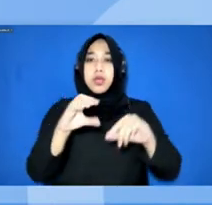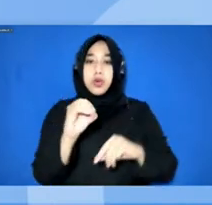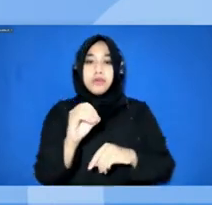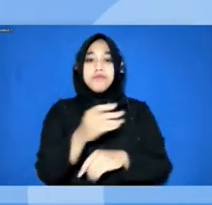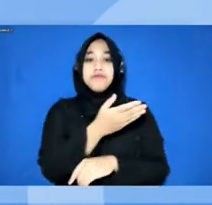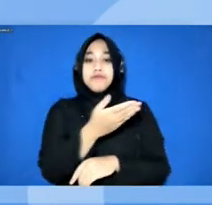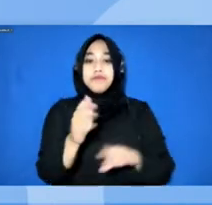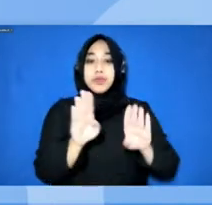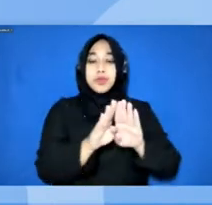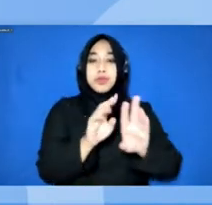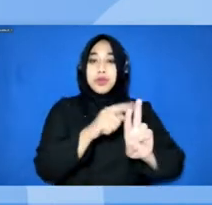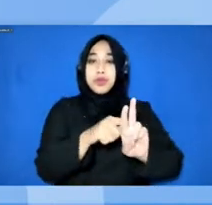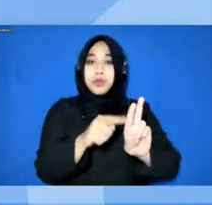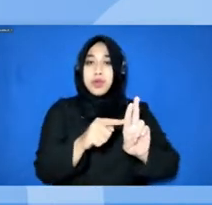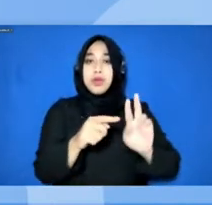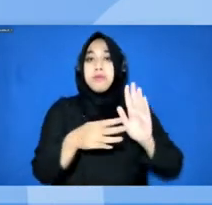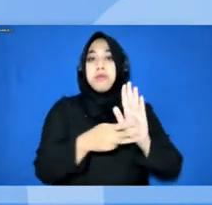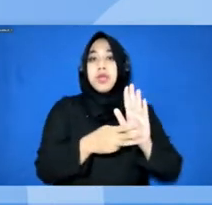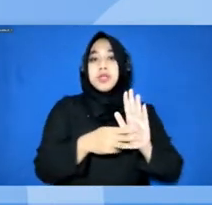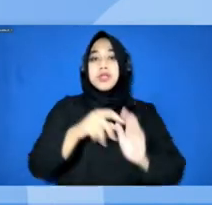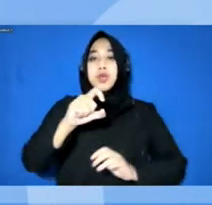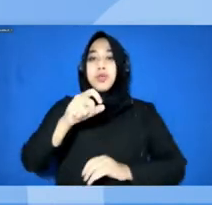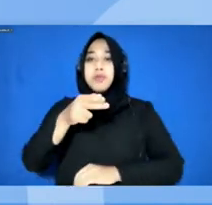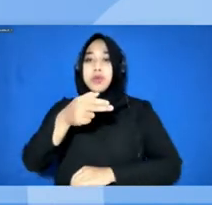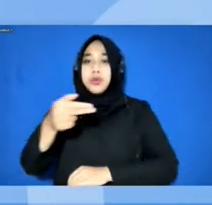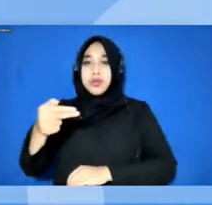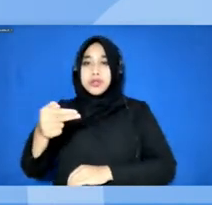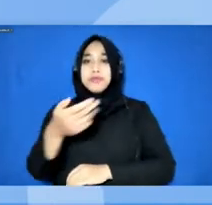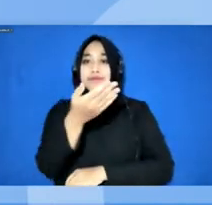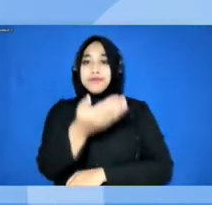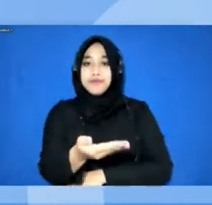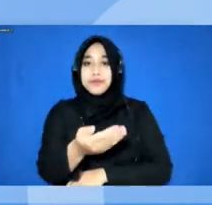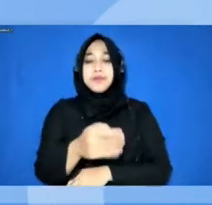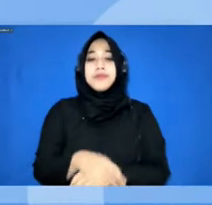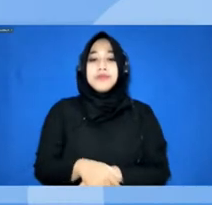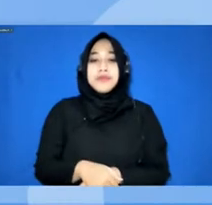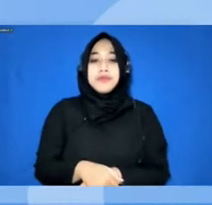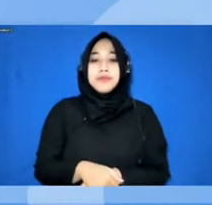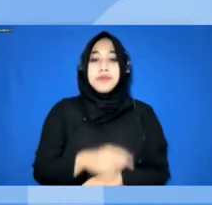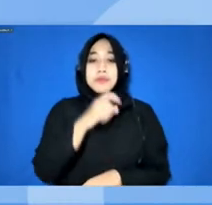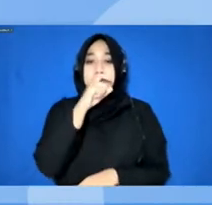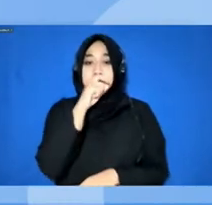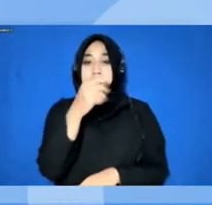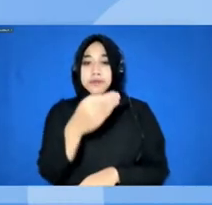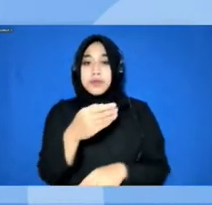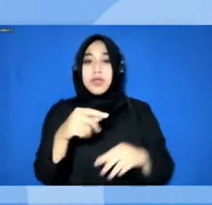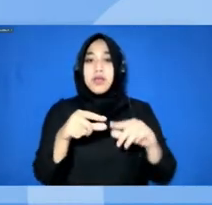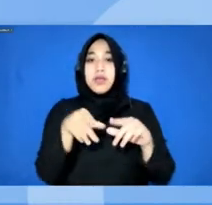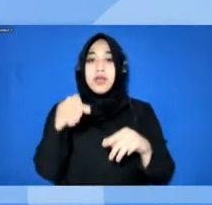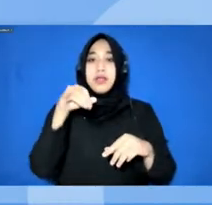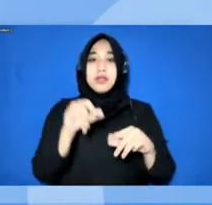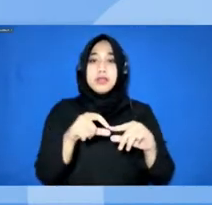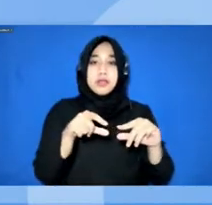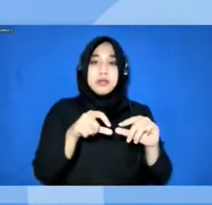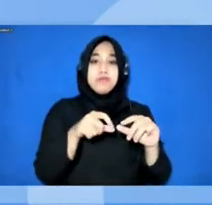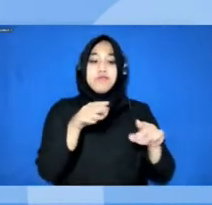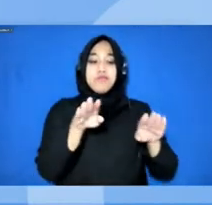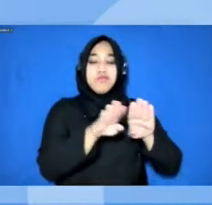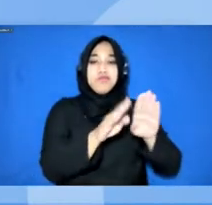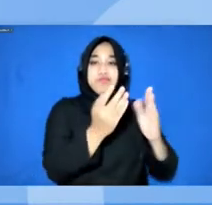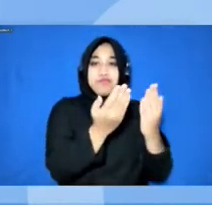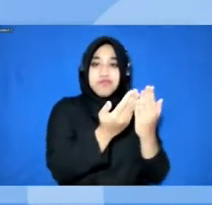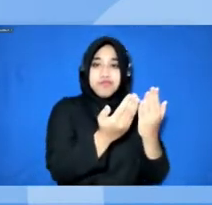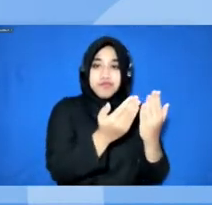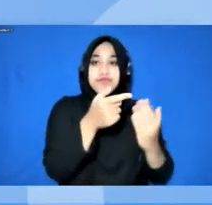Yayasan Mercy Corps Indonesia, kami persilakan nanti Bapak Adi Sugatis yang akan berkenan untuk memberikan penutup. Kemudian akan